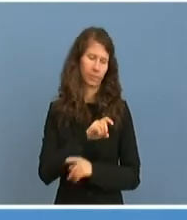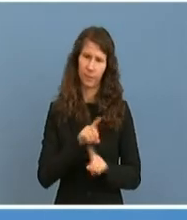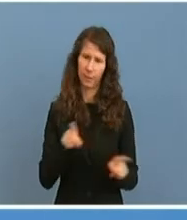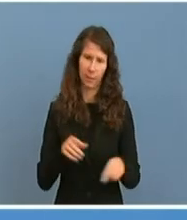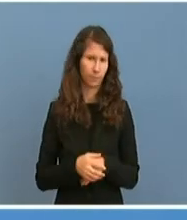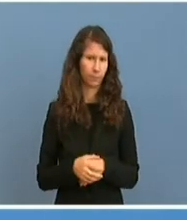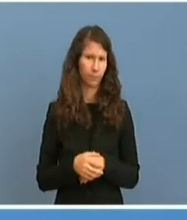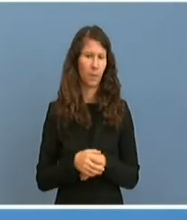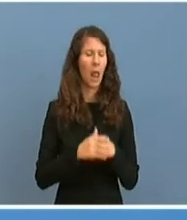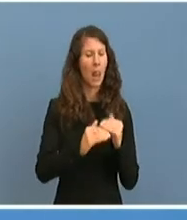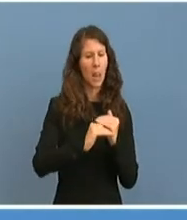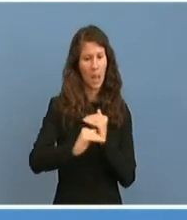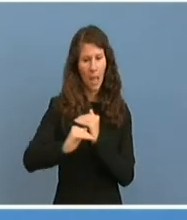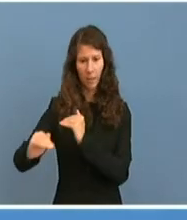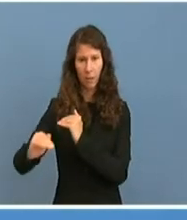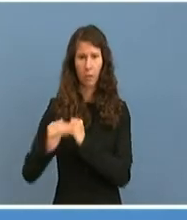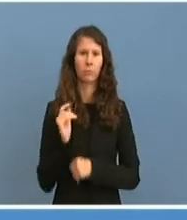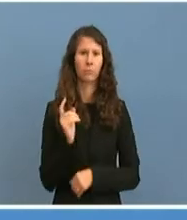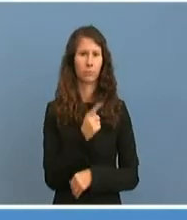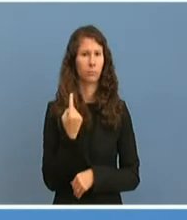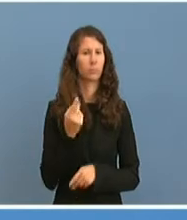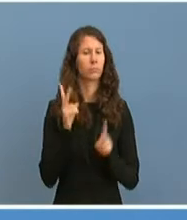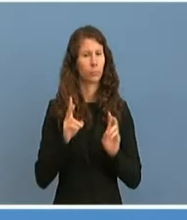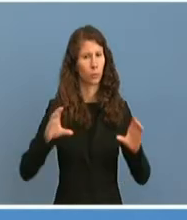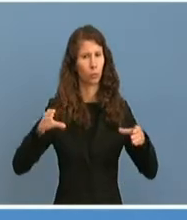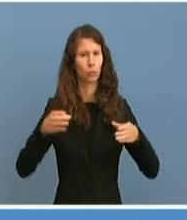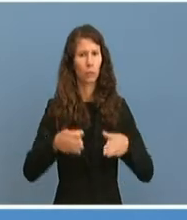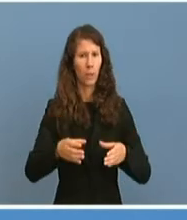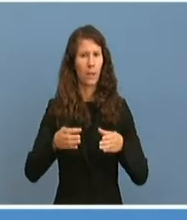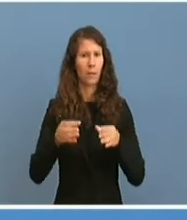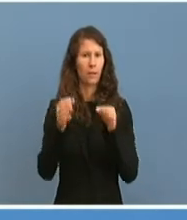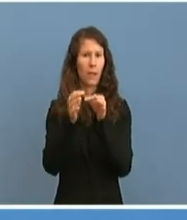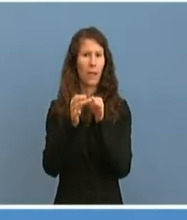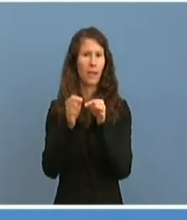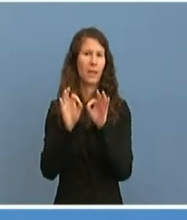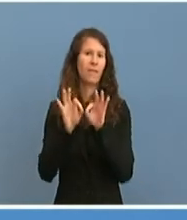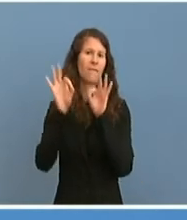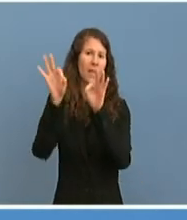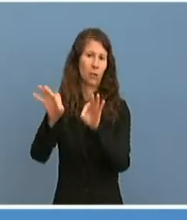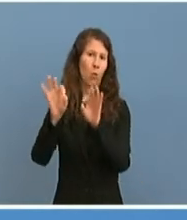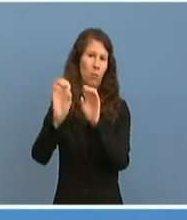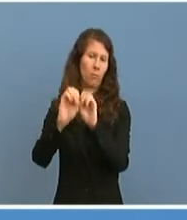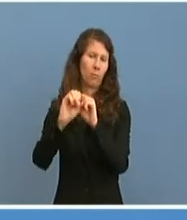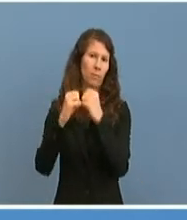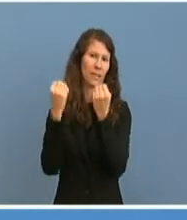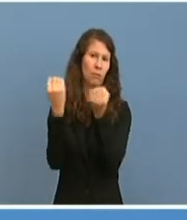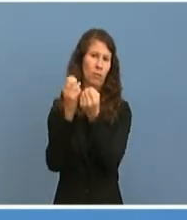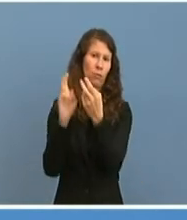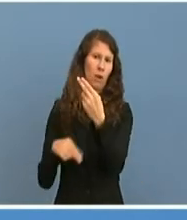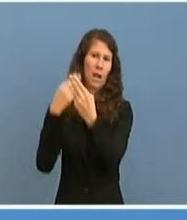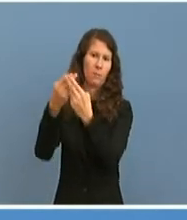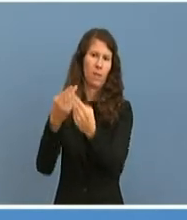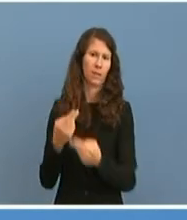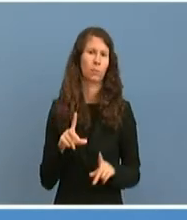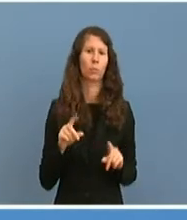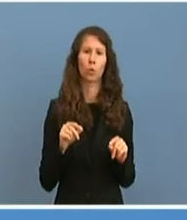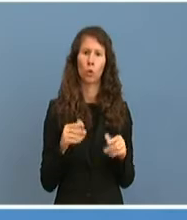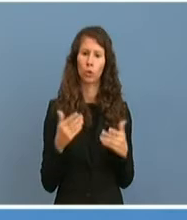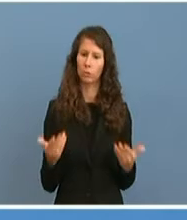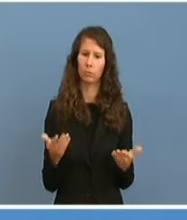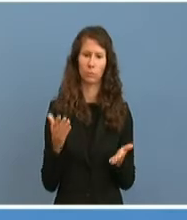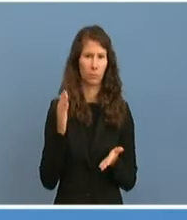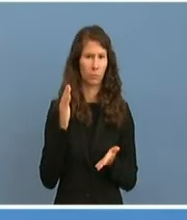Ländern jeweils dem Infektionsgeschehen an und so müssen dann halt eben auch weitere Maßnahmen